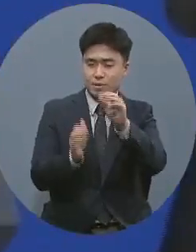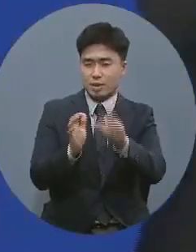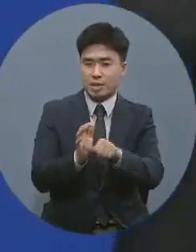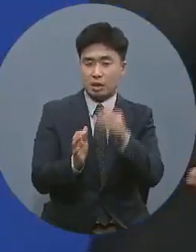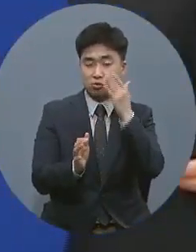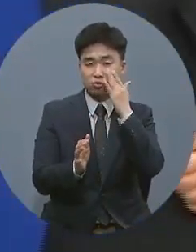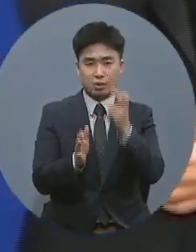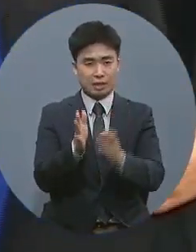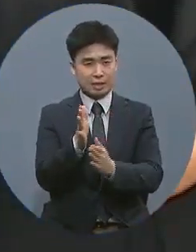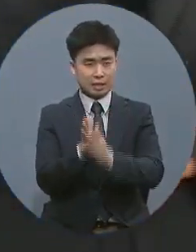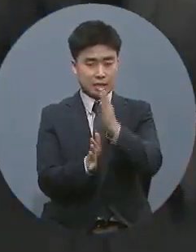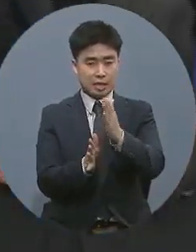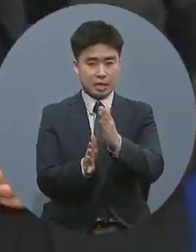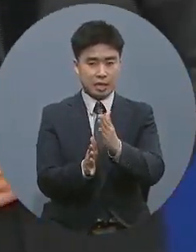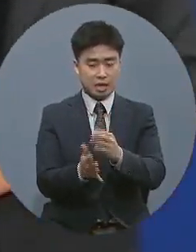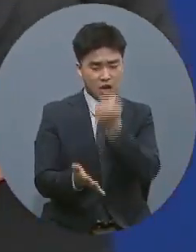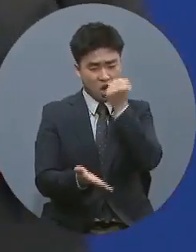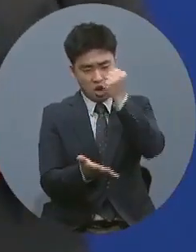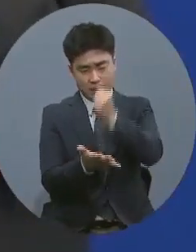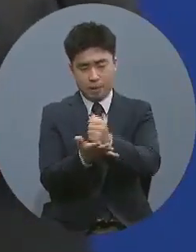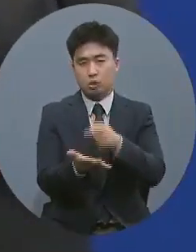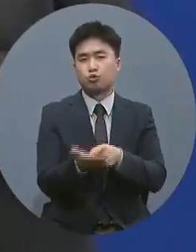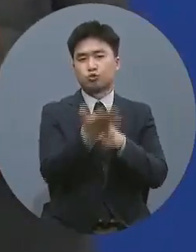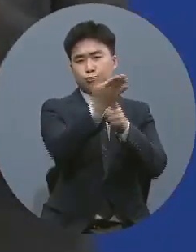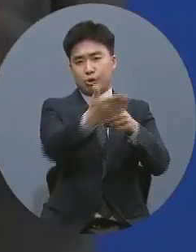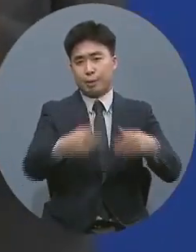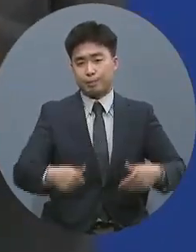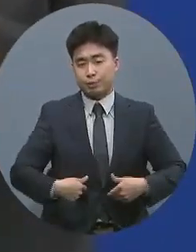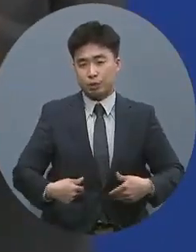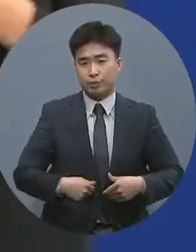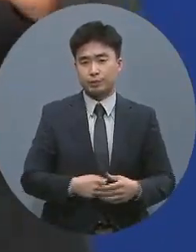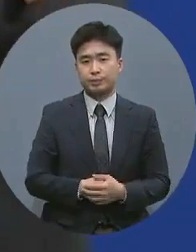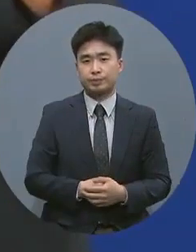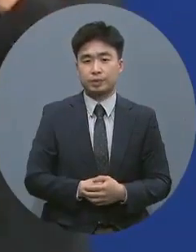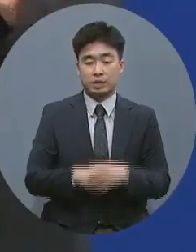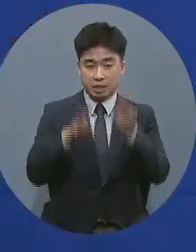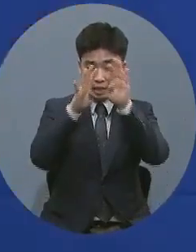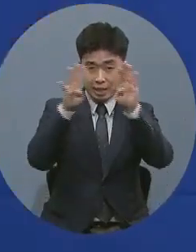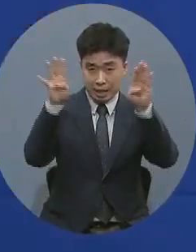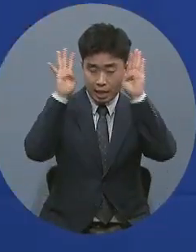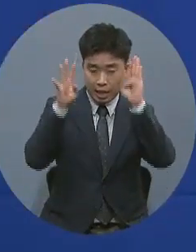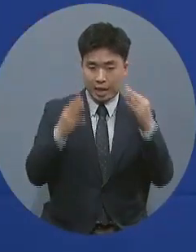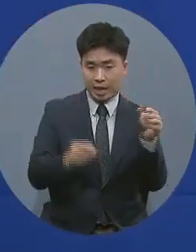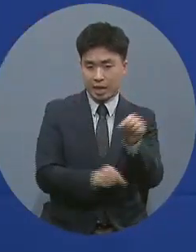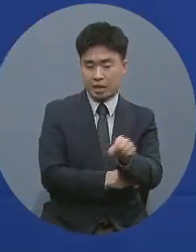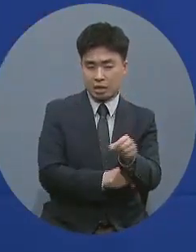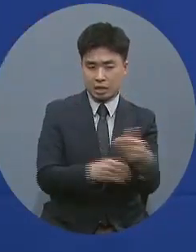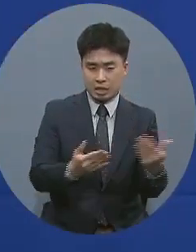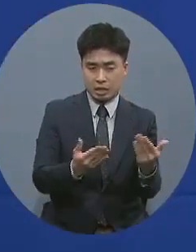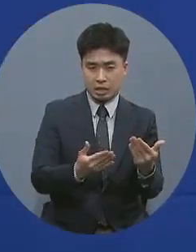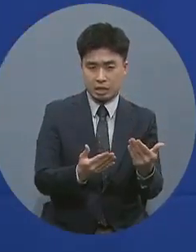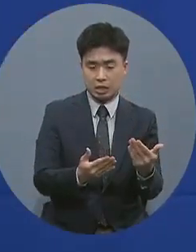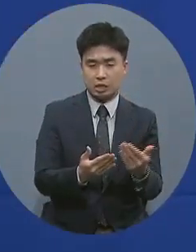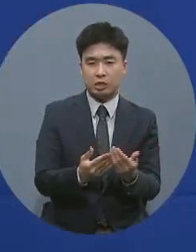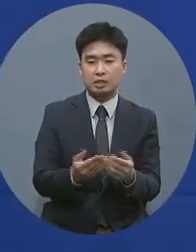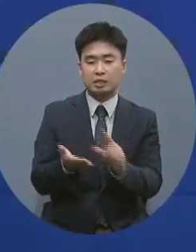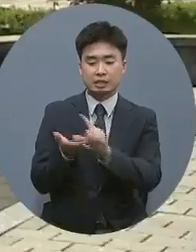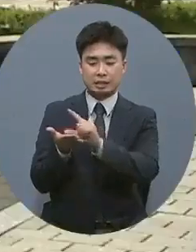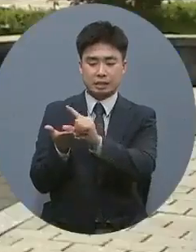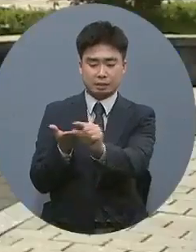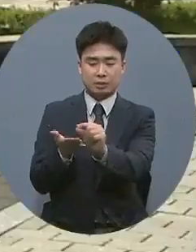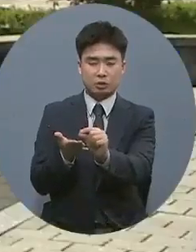책임자로 교육부에 서류를 제출해야 합니다. 대학 행정 업무를 지자체에 이관하려는 교육부가 수순을 밟고 있는